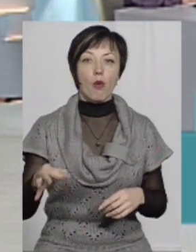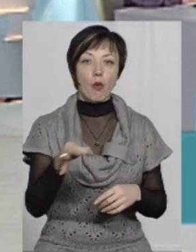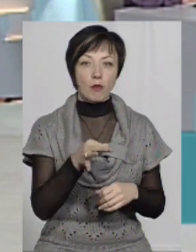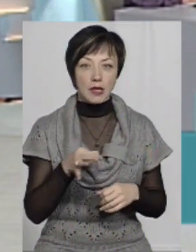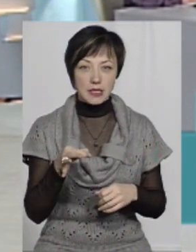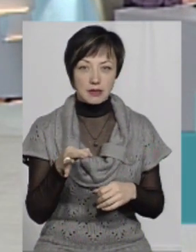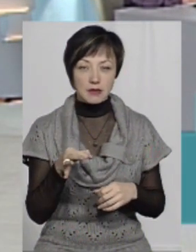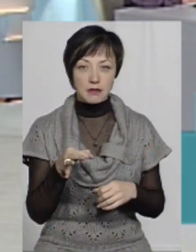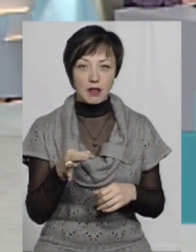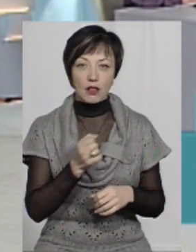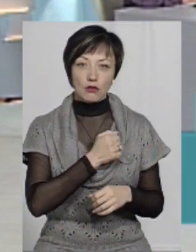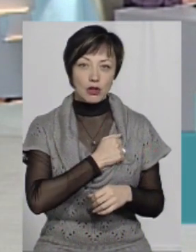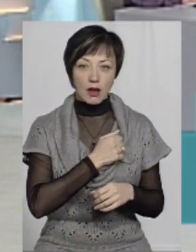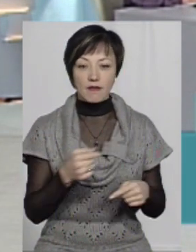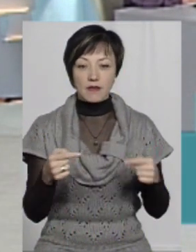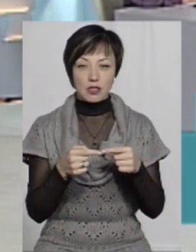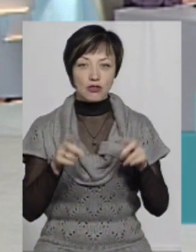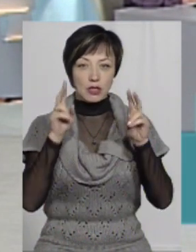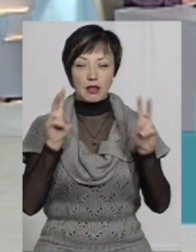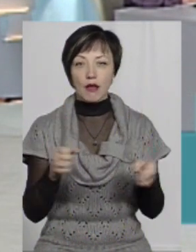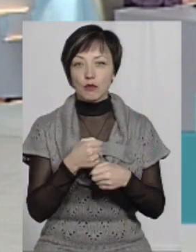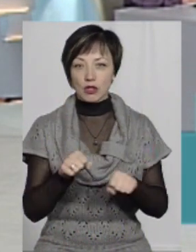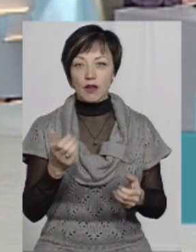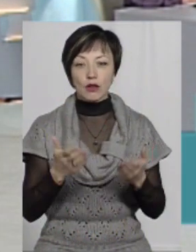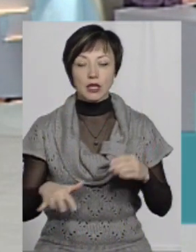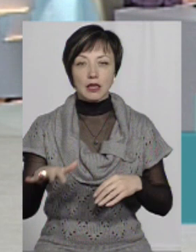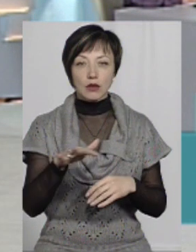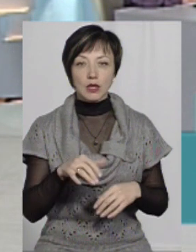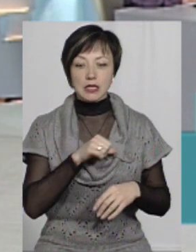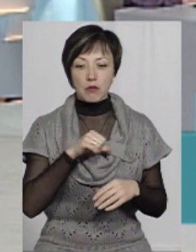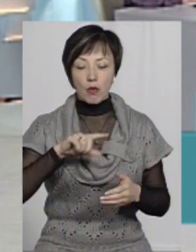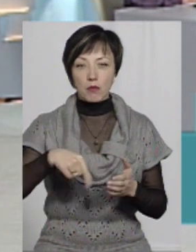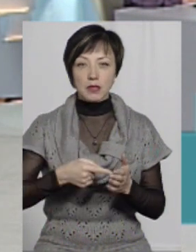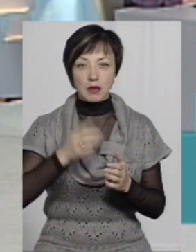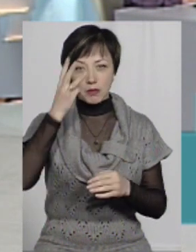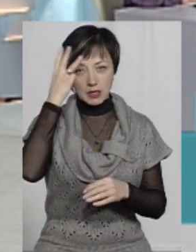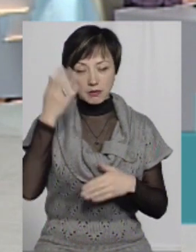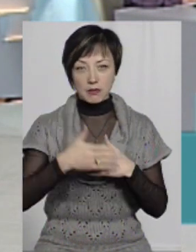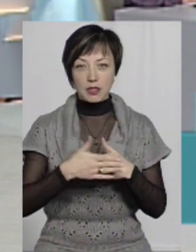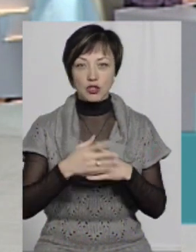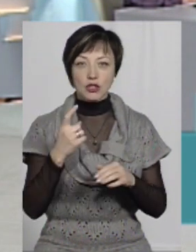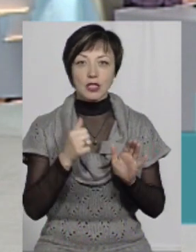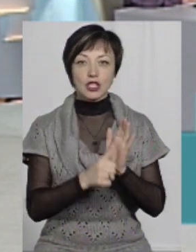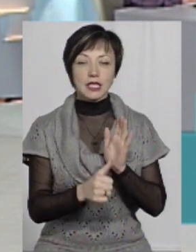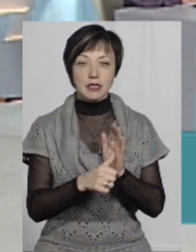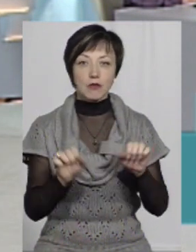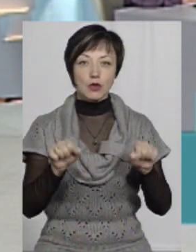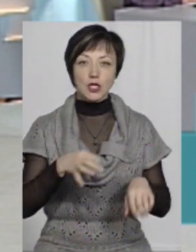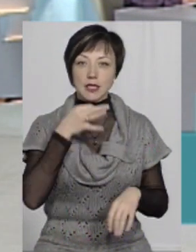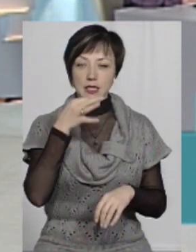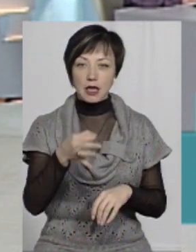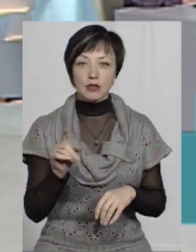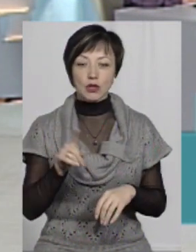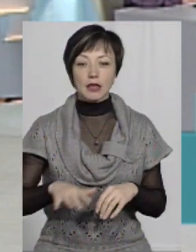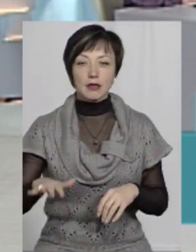області, ну, на жаль, визначити неможливо. Але якщо на території самого міста Хмельницького їх лише близько 160, то можна сказати,